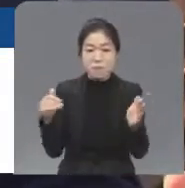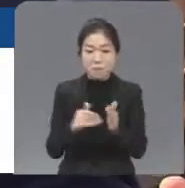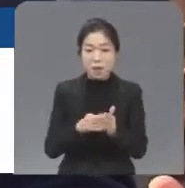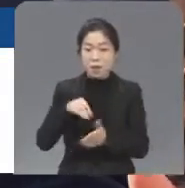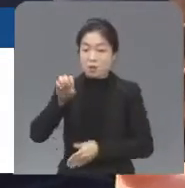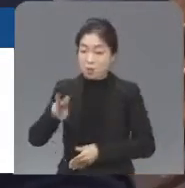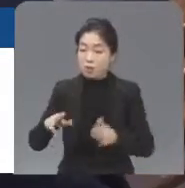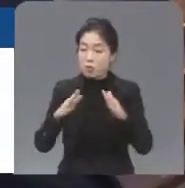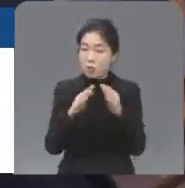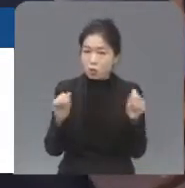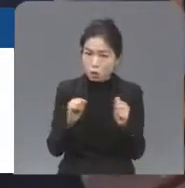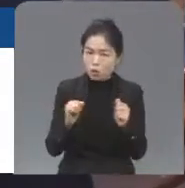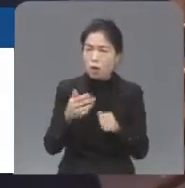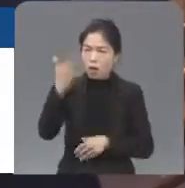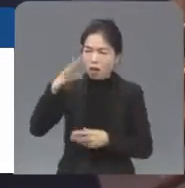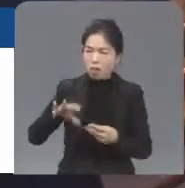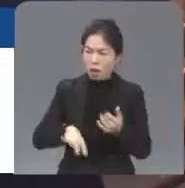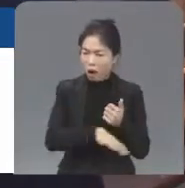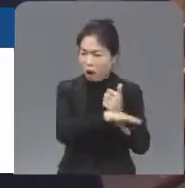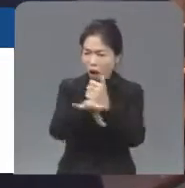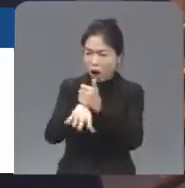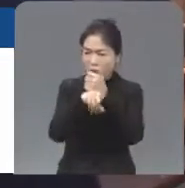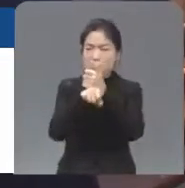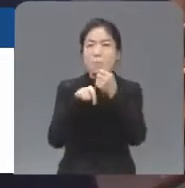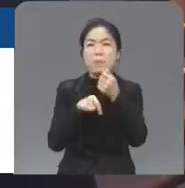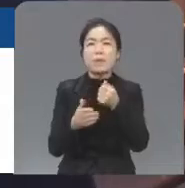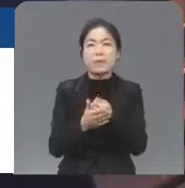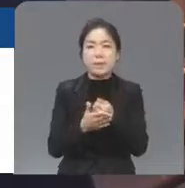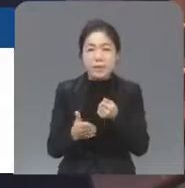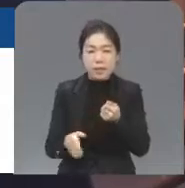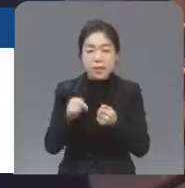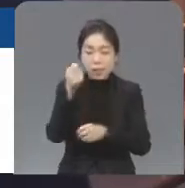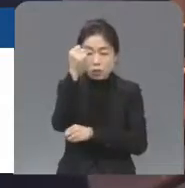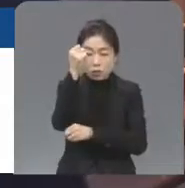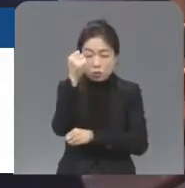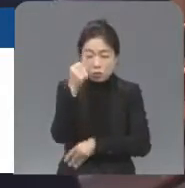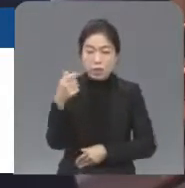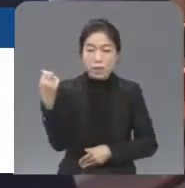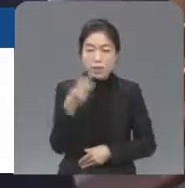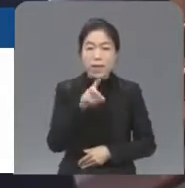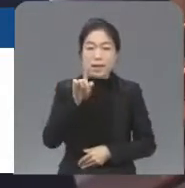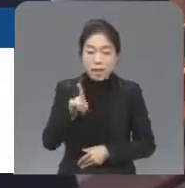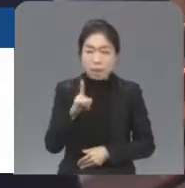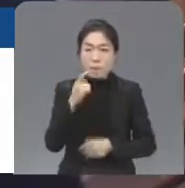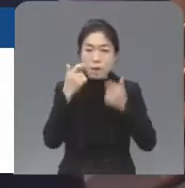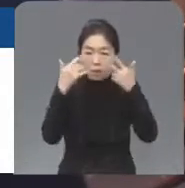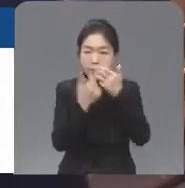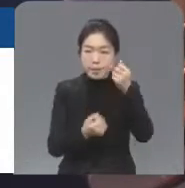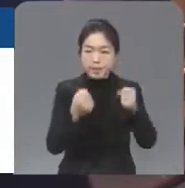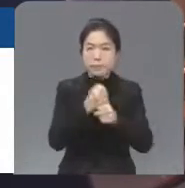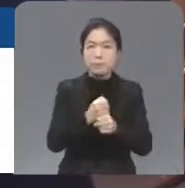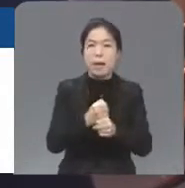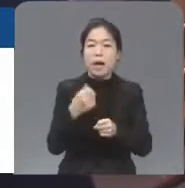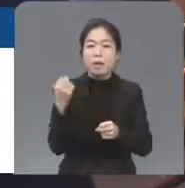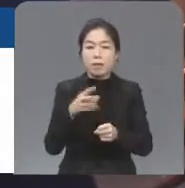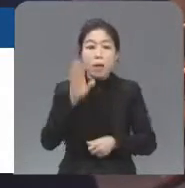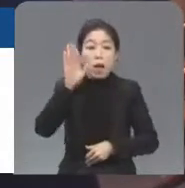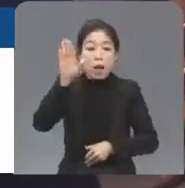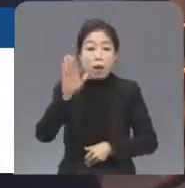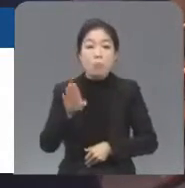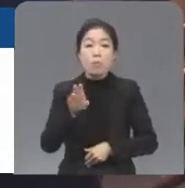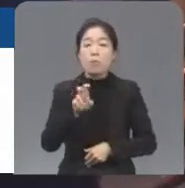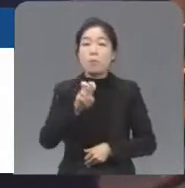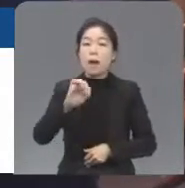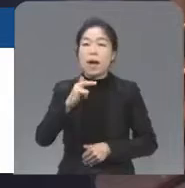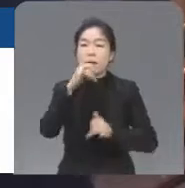마한 역사의 뿌리이기 때문에 우리가 마한 역사의 뿌리를 다시 한번 확고히 하고 앞으로 이 마한